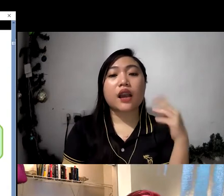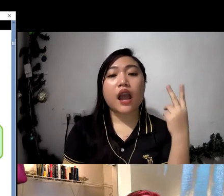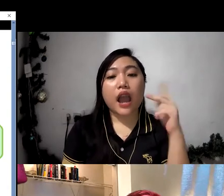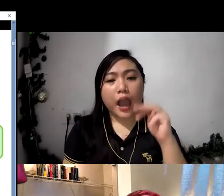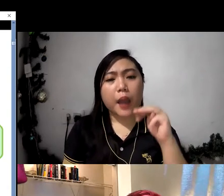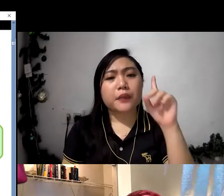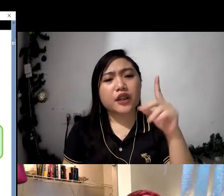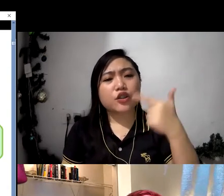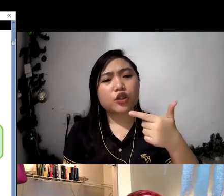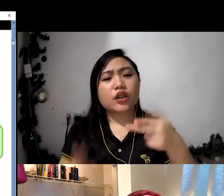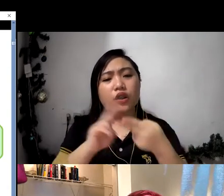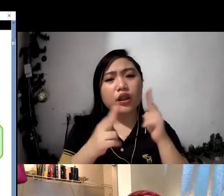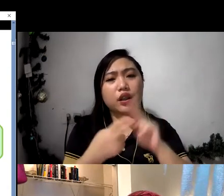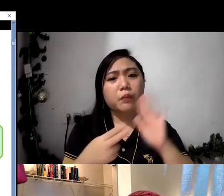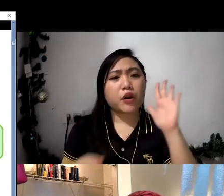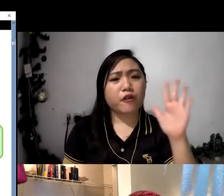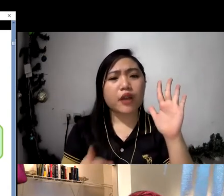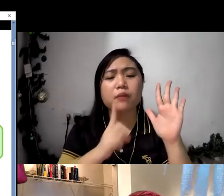5, nandiyan yung usapin ng